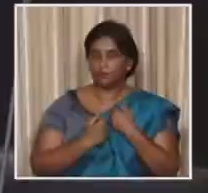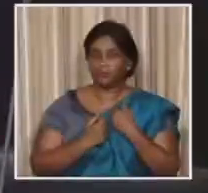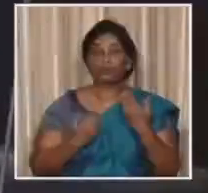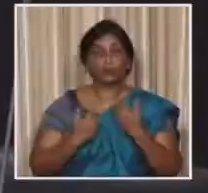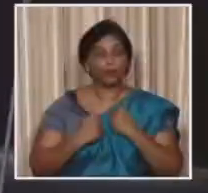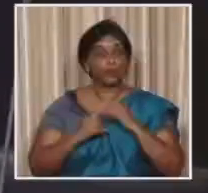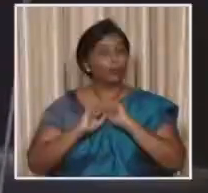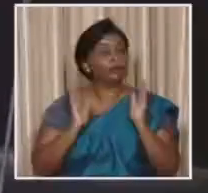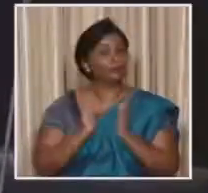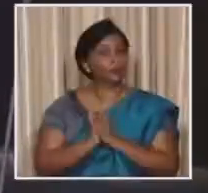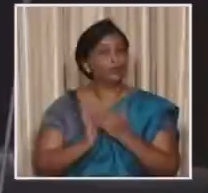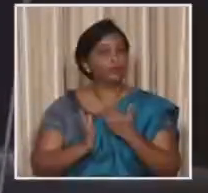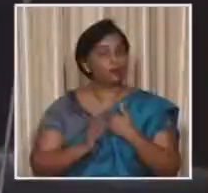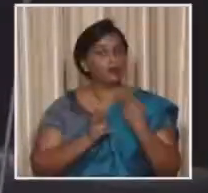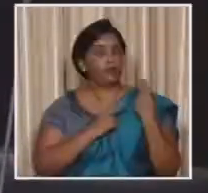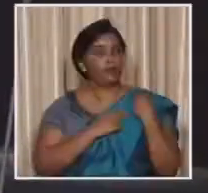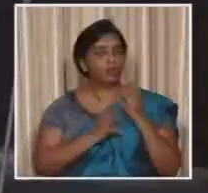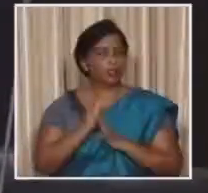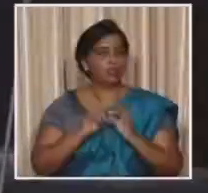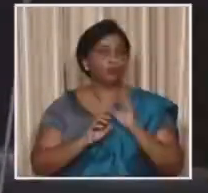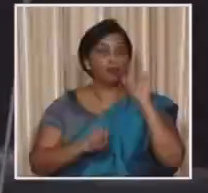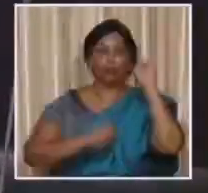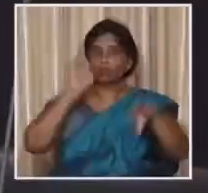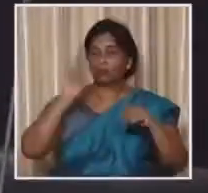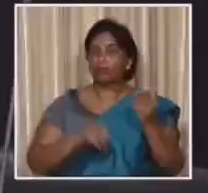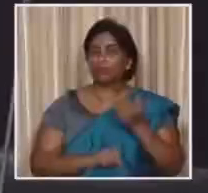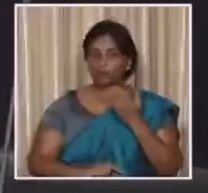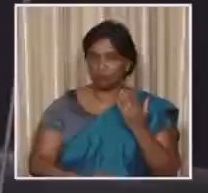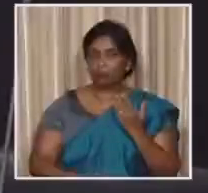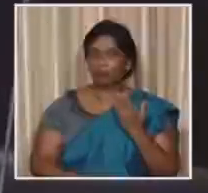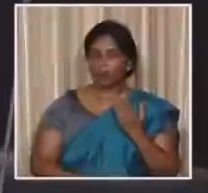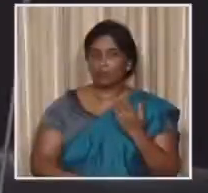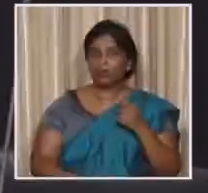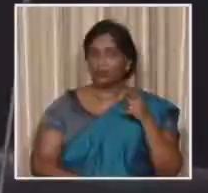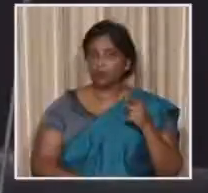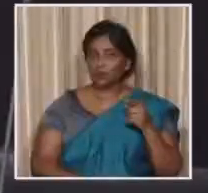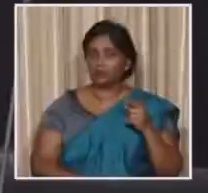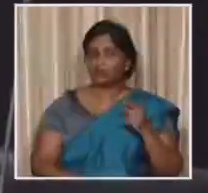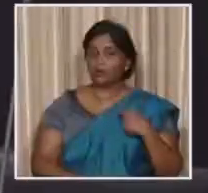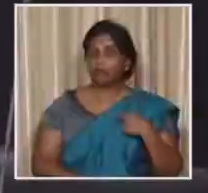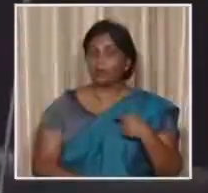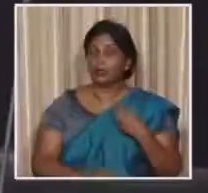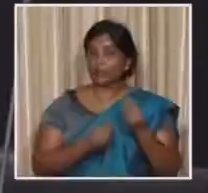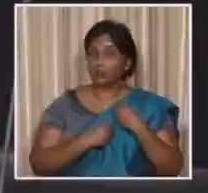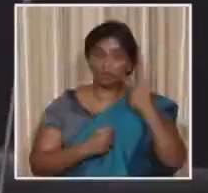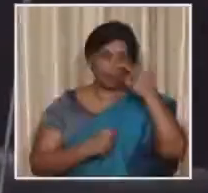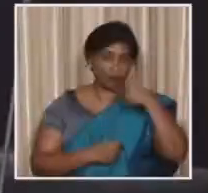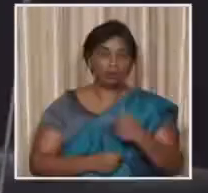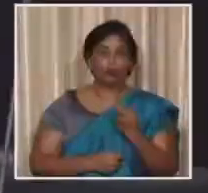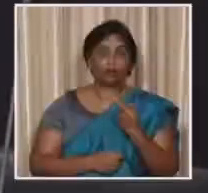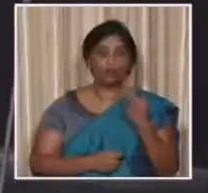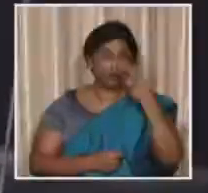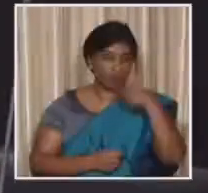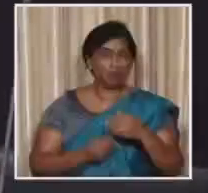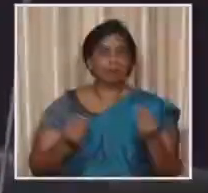මට මේ ඔක්කොම තනතුරු ඇබැර්තු පුරවන්න තිබුණා මේ මට මේ දෙන ඉන්ධන දීමනාව ප්‍රමාණවත්